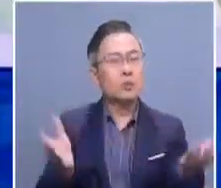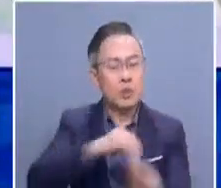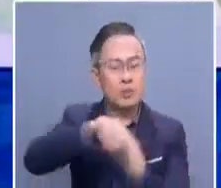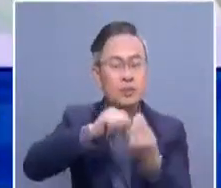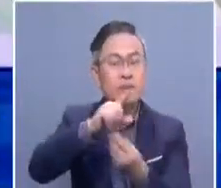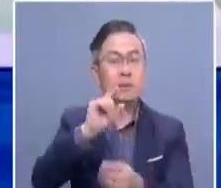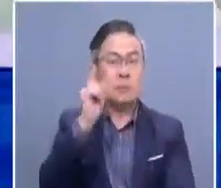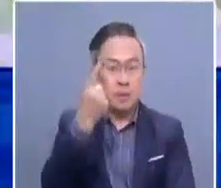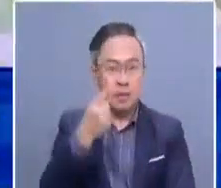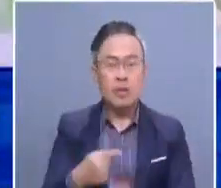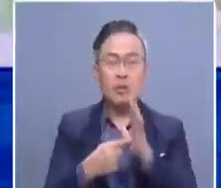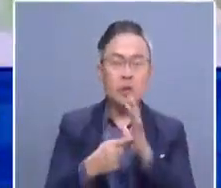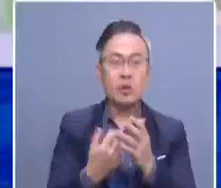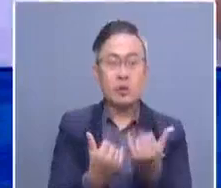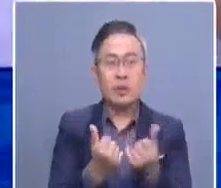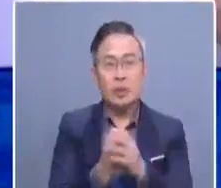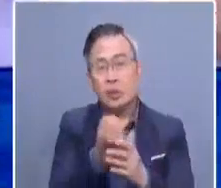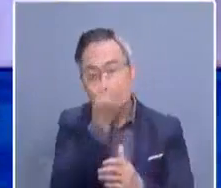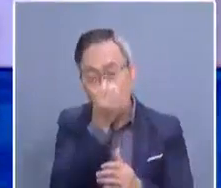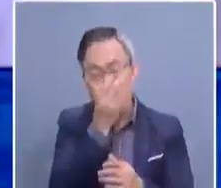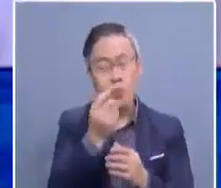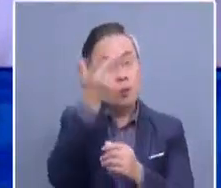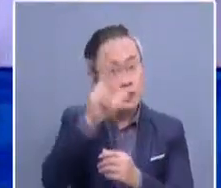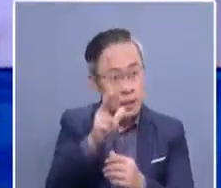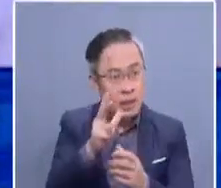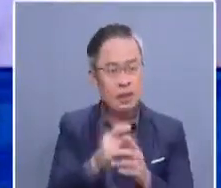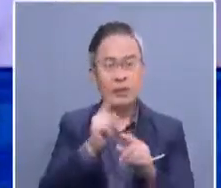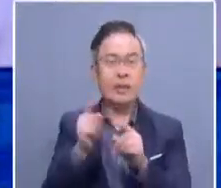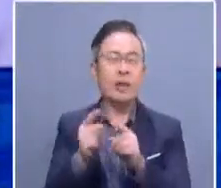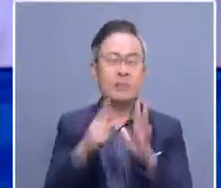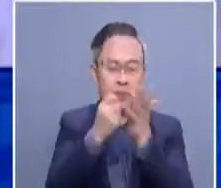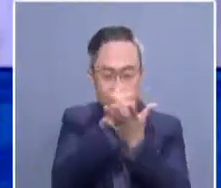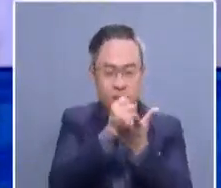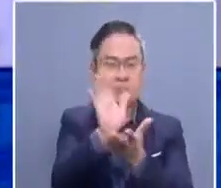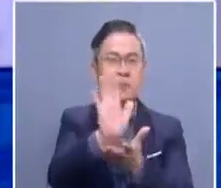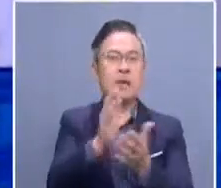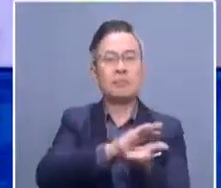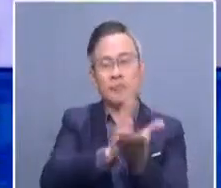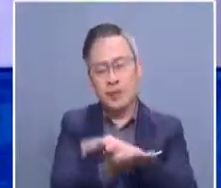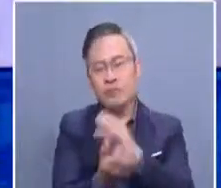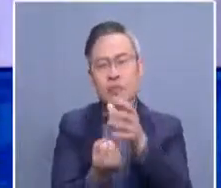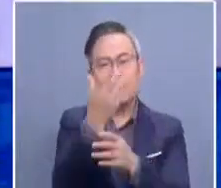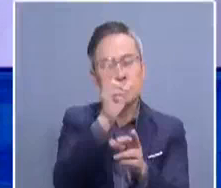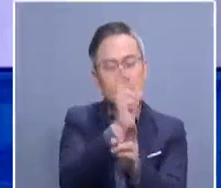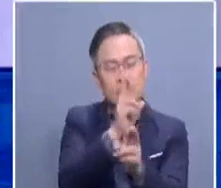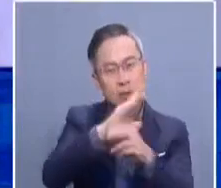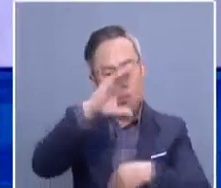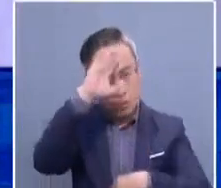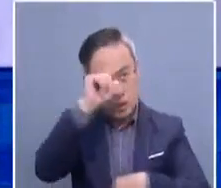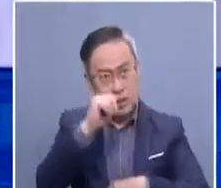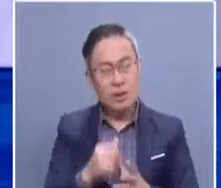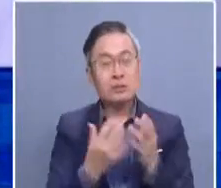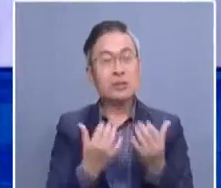นประกอบยกเว้นช่อดอกออกจากยาเสพติดประเภท5นายแพทย์ไพศาลดั่นคุ้มเลขาธิการอย.ครับท่านกล่าวว่าภายในงานมี